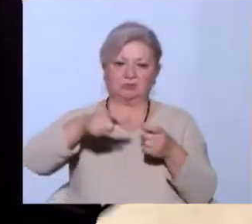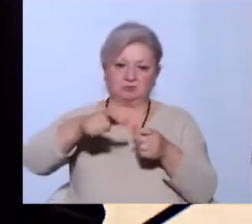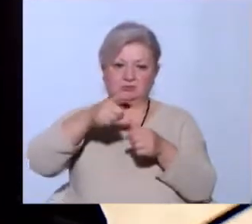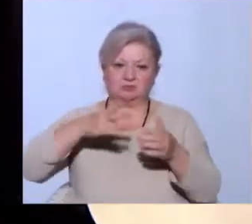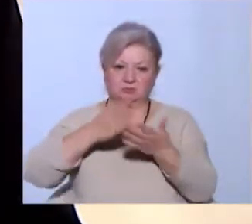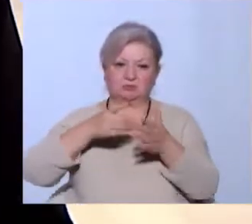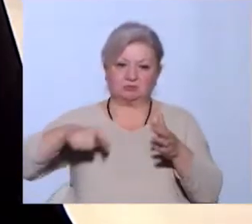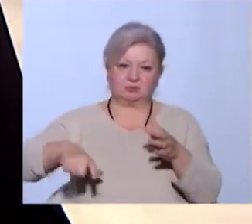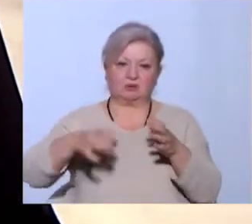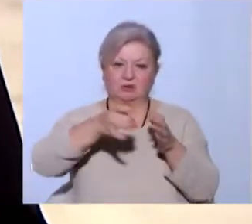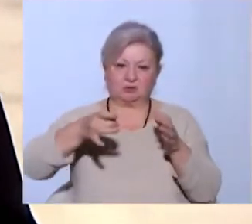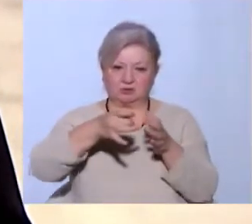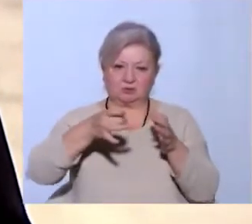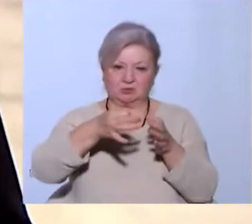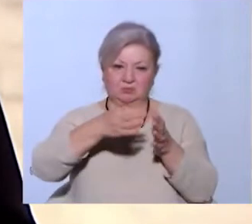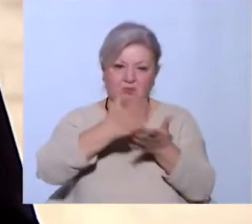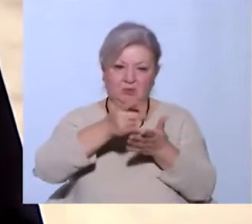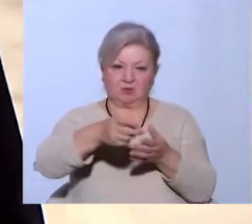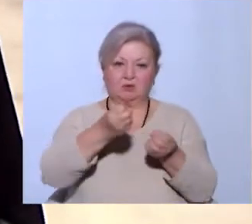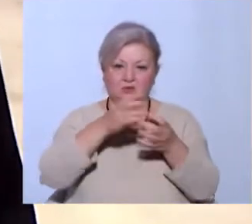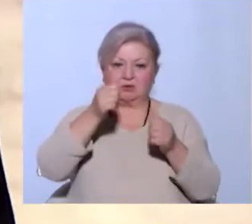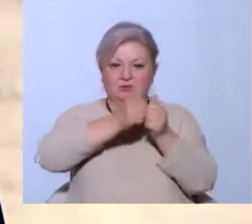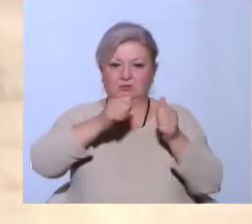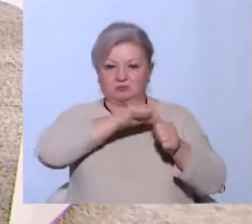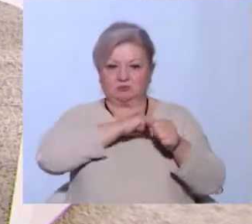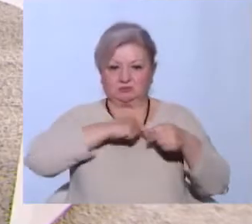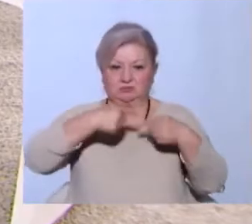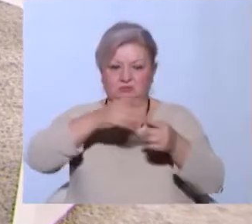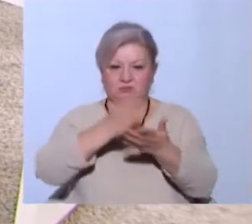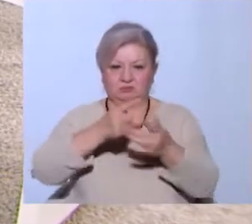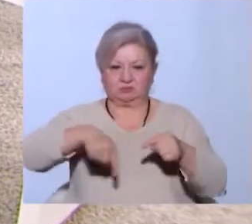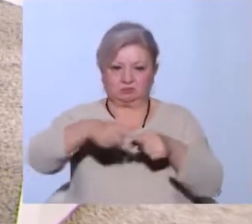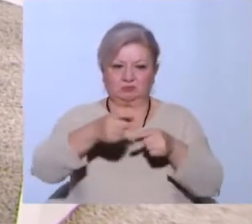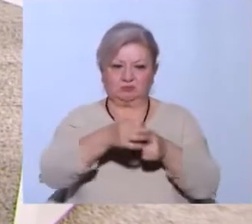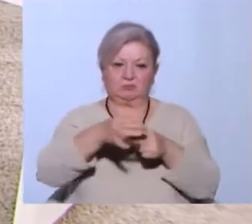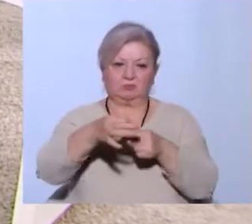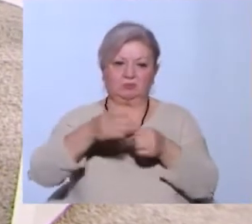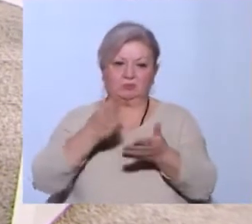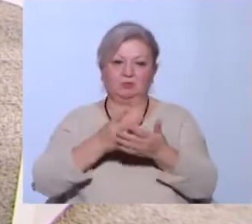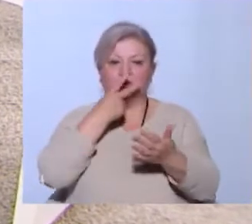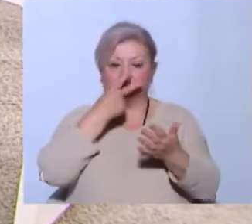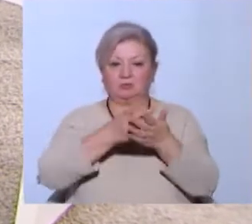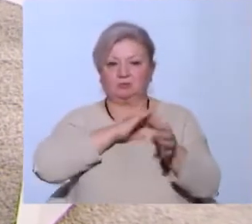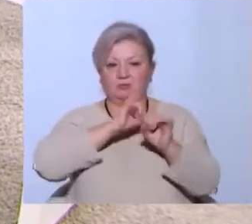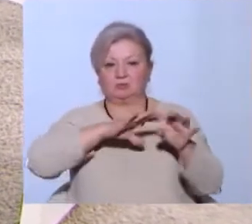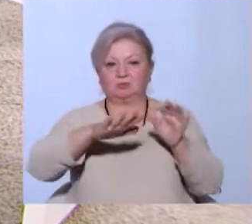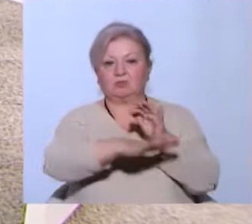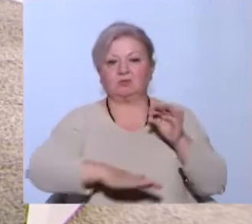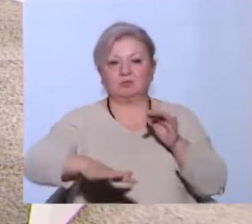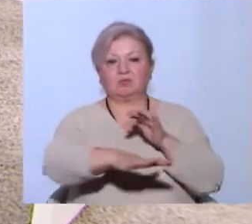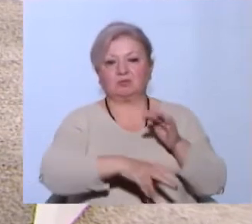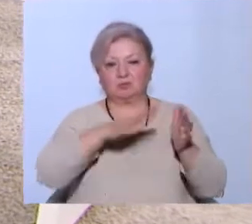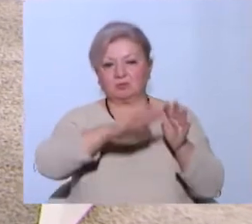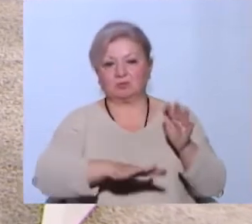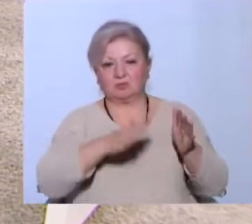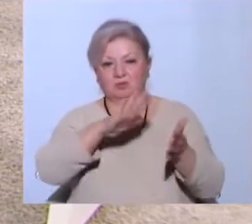რომელიც ზუსტად ასევე კლდეზვაური წარმშობისანი არიან. როგორც თქვით, კოლხეთის დაბლობის მონაკვეთი, რომელიც